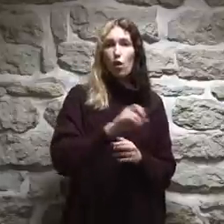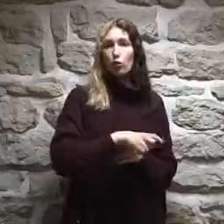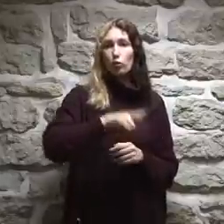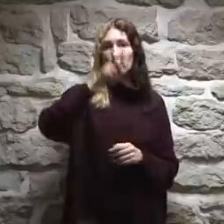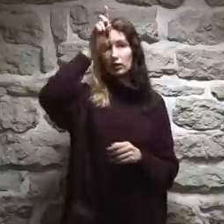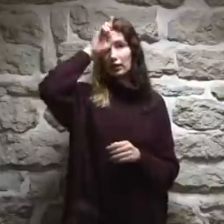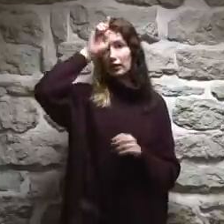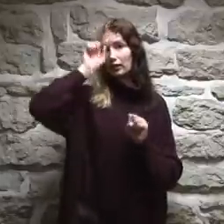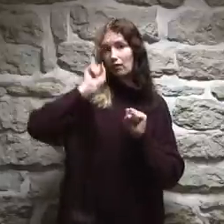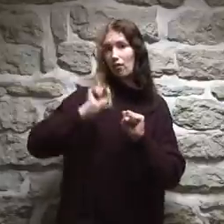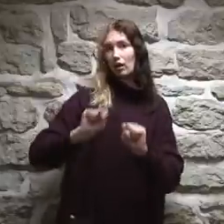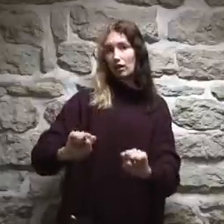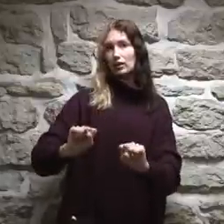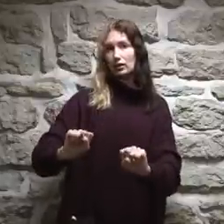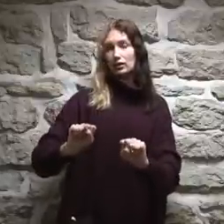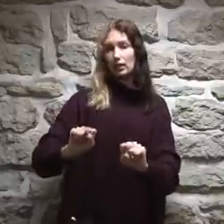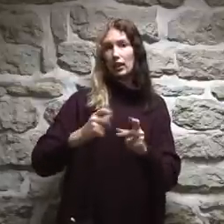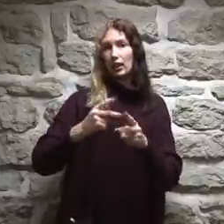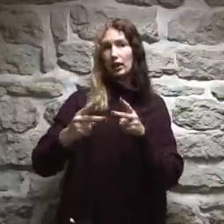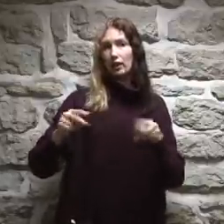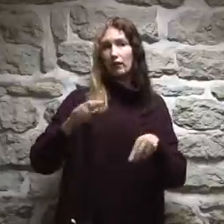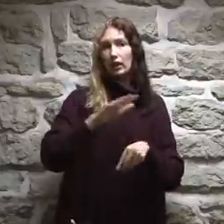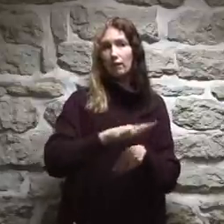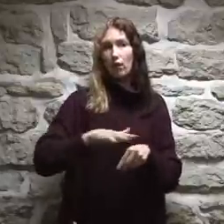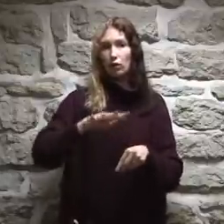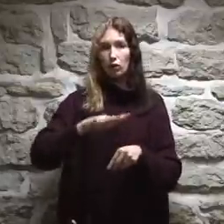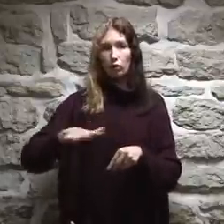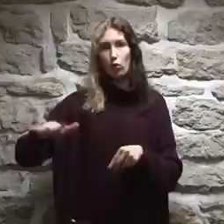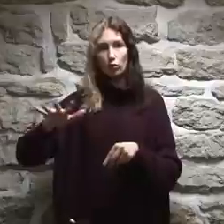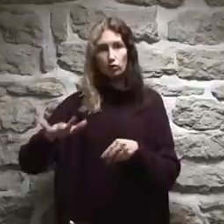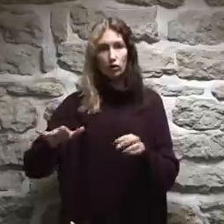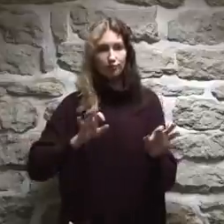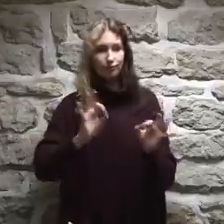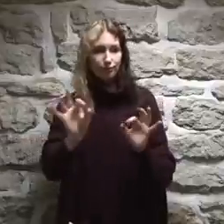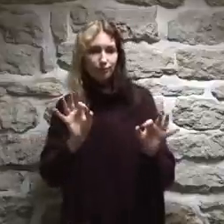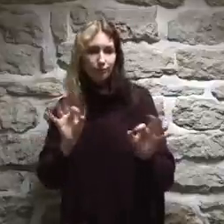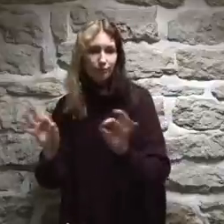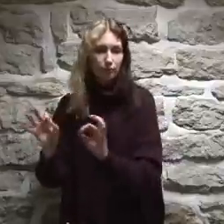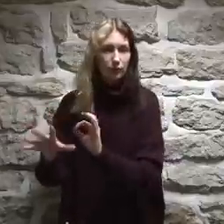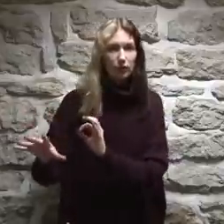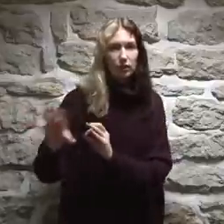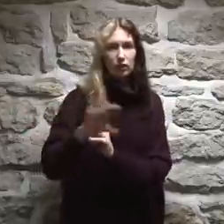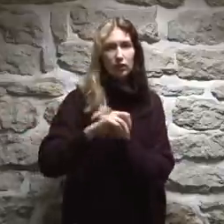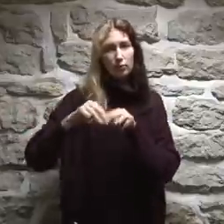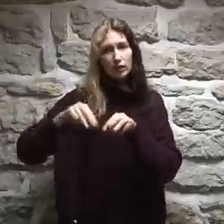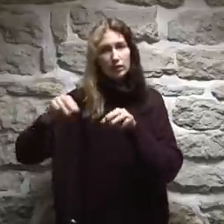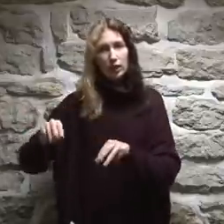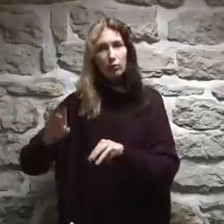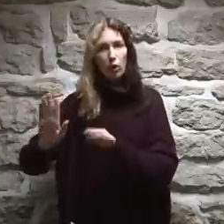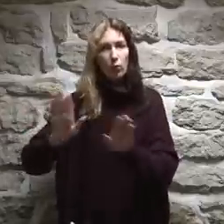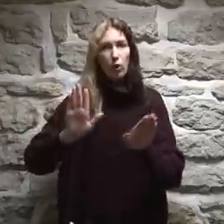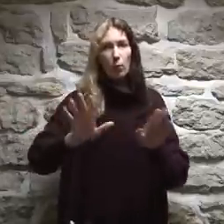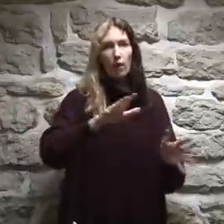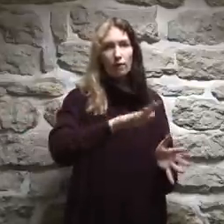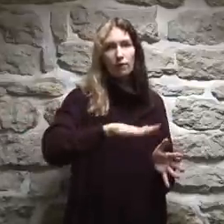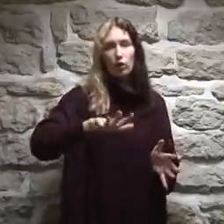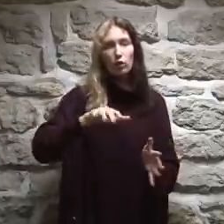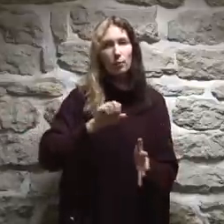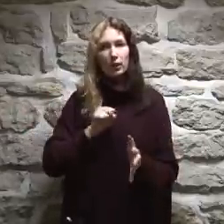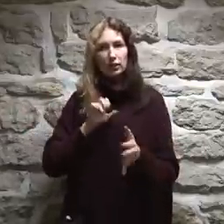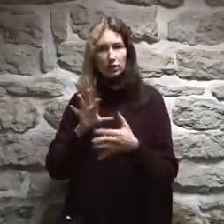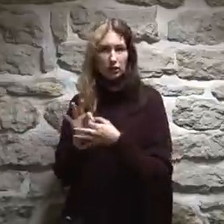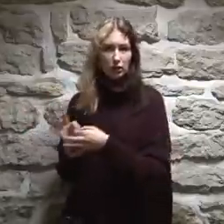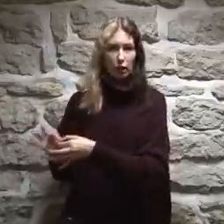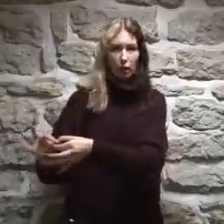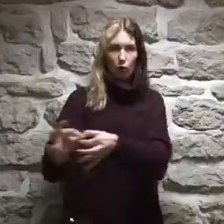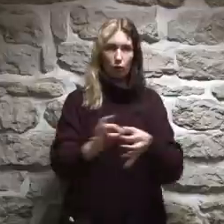riigikaitse siis erinevaid valdkondi kõikides ministeeriumite valdkondades, sest et kõiki see puudutab ühte või